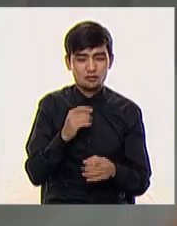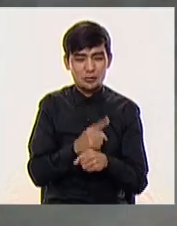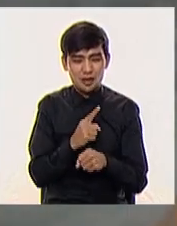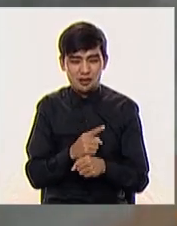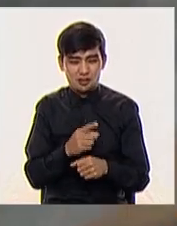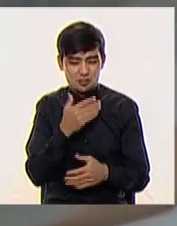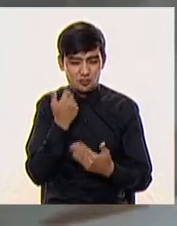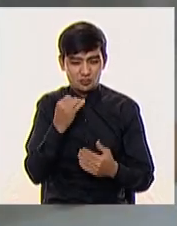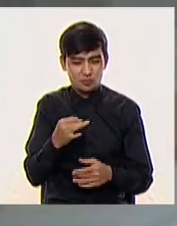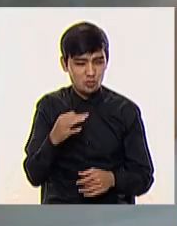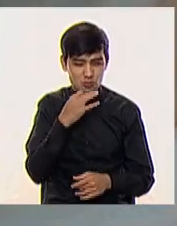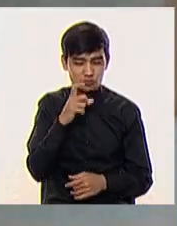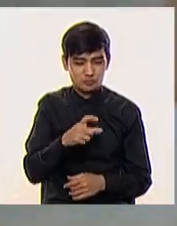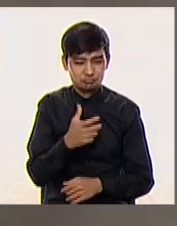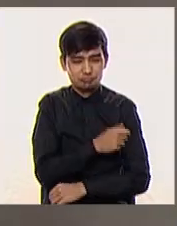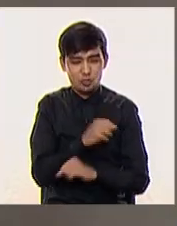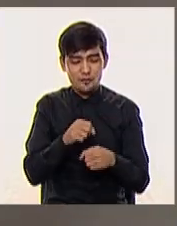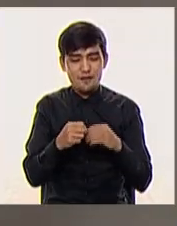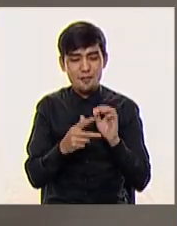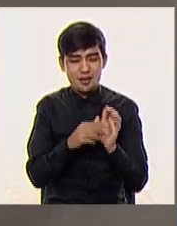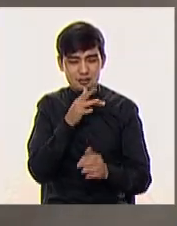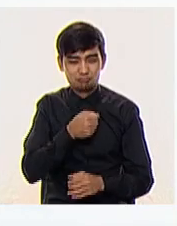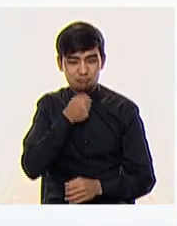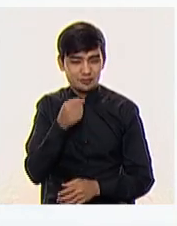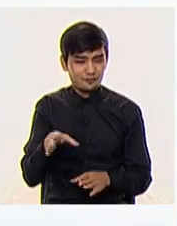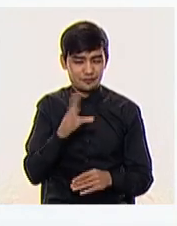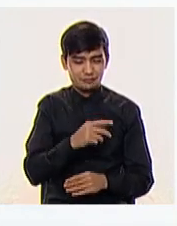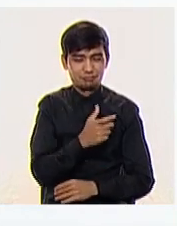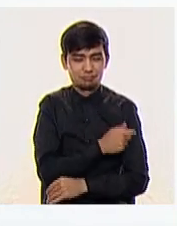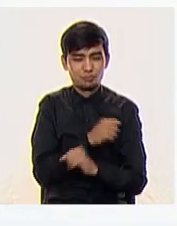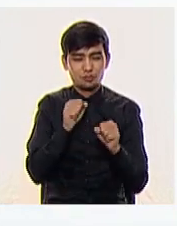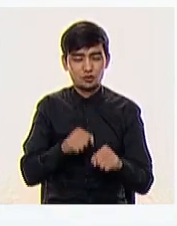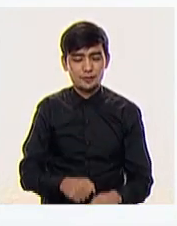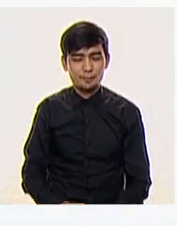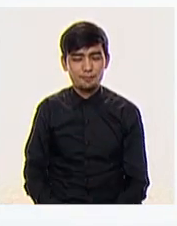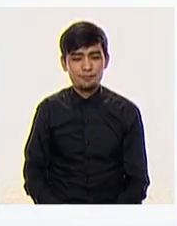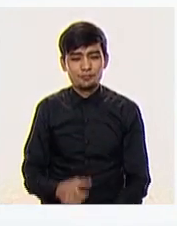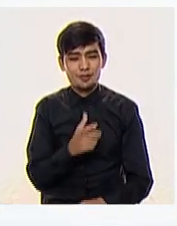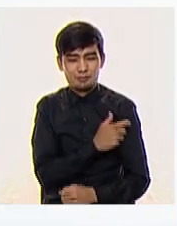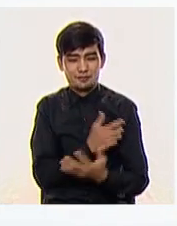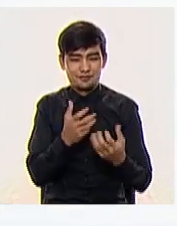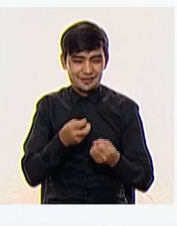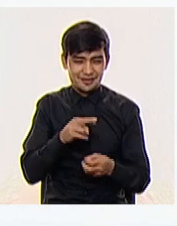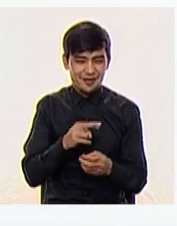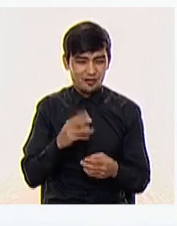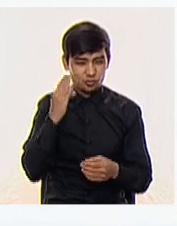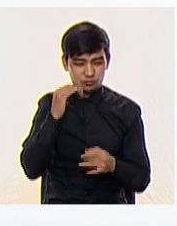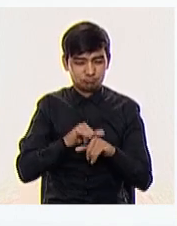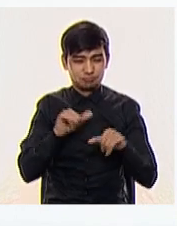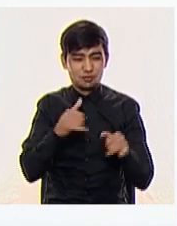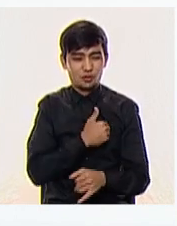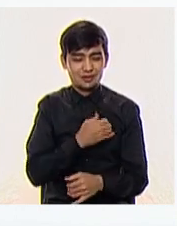тартты. 18-ден асқандардың барлығы енді екпе ала алады екен. Ал екпе алатындар санын көбейту үшін министрлік жылжымалы пункт